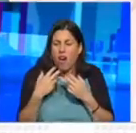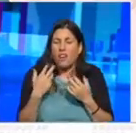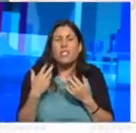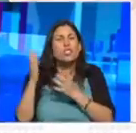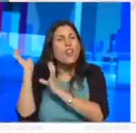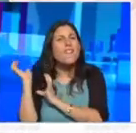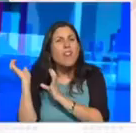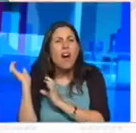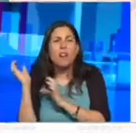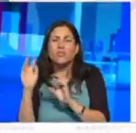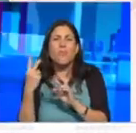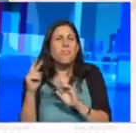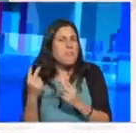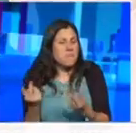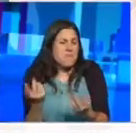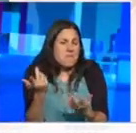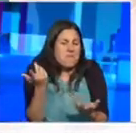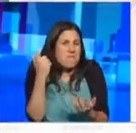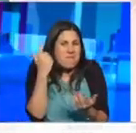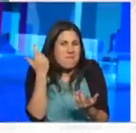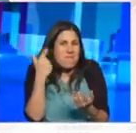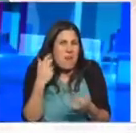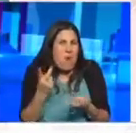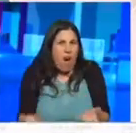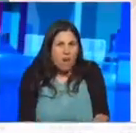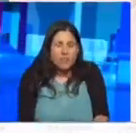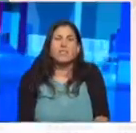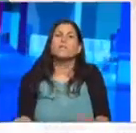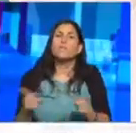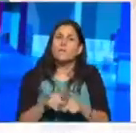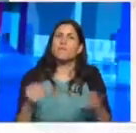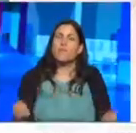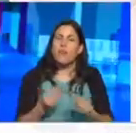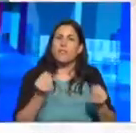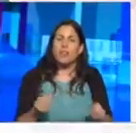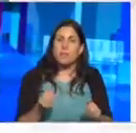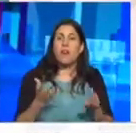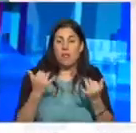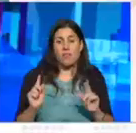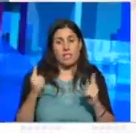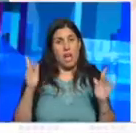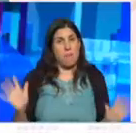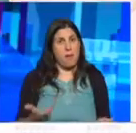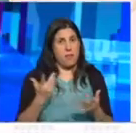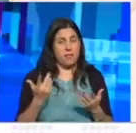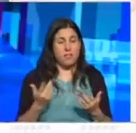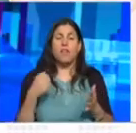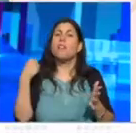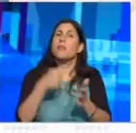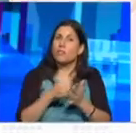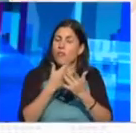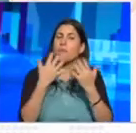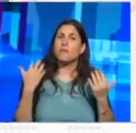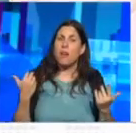ושוב, אלה דברים מגוחכים ולא משפטיים. וכמו רוב הדברים האלה, הפעם זה קרה מהר, אבל זה בסוף